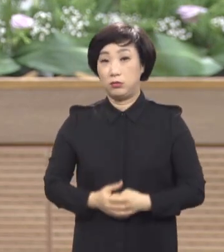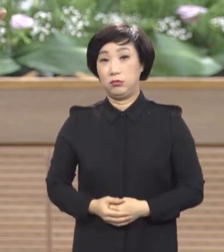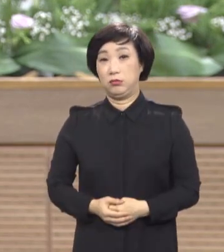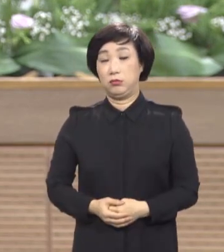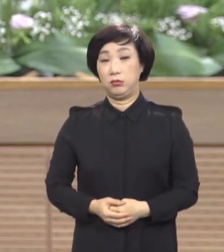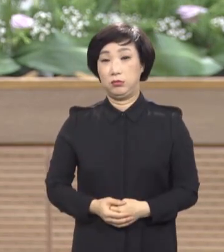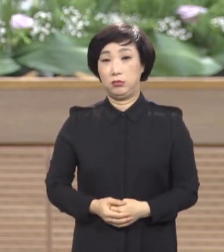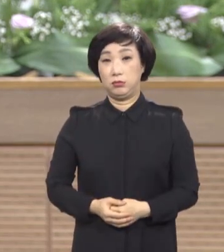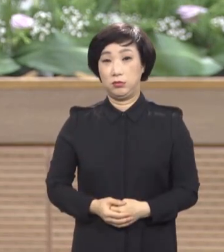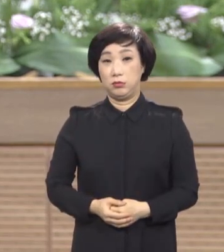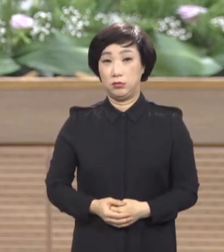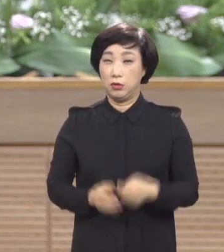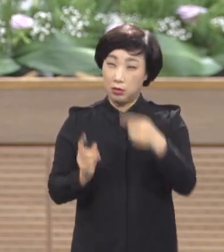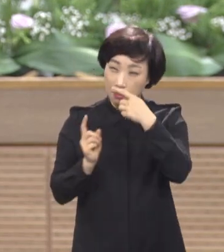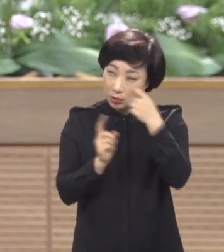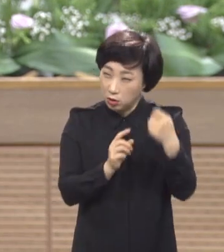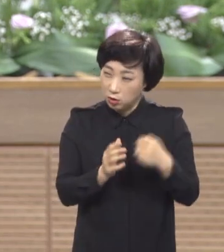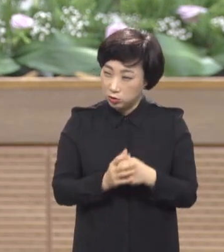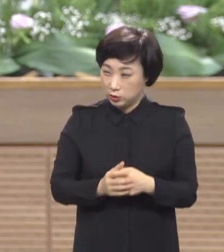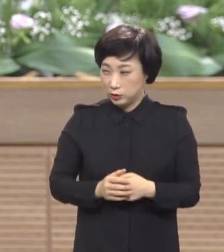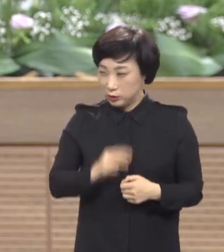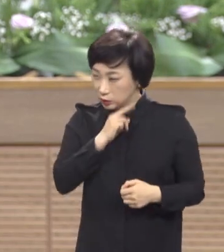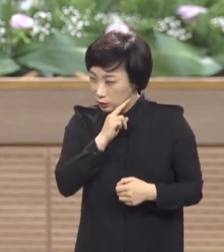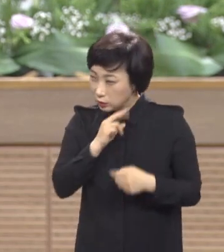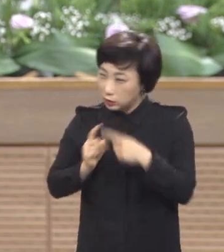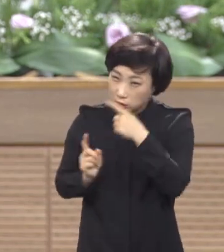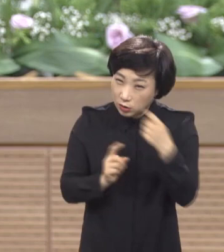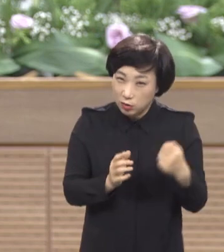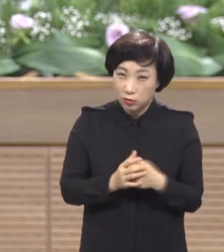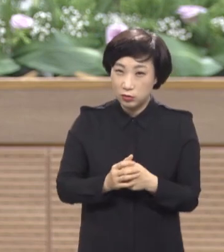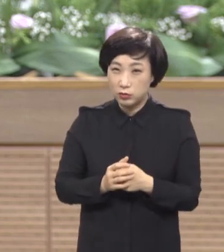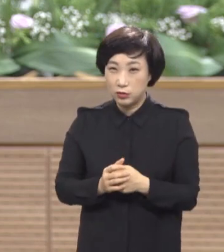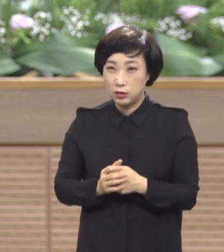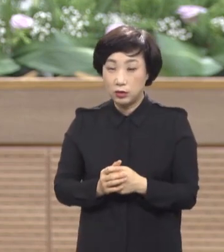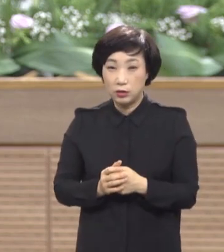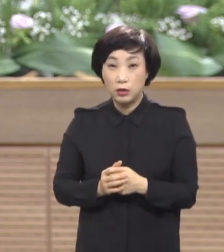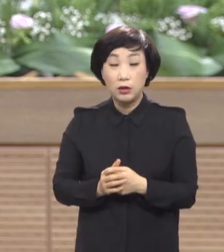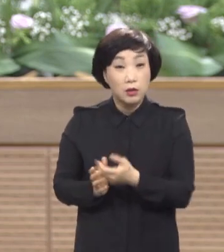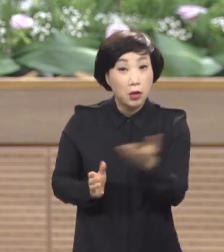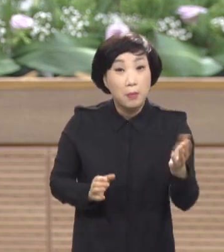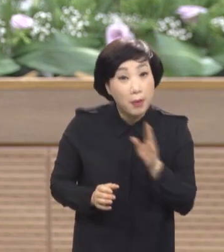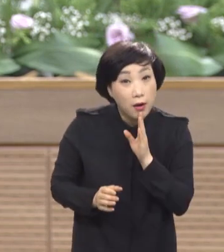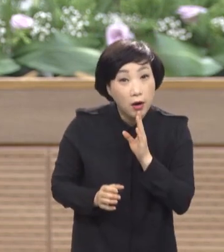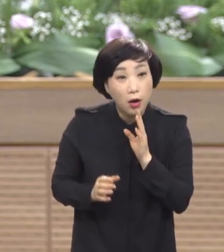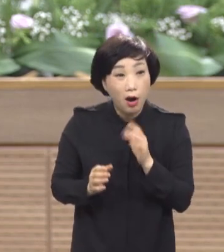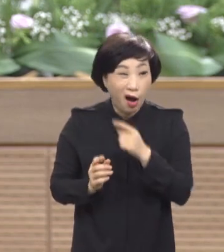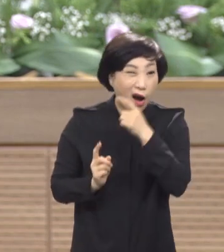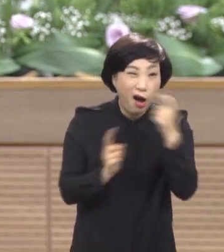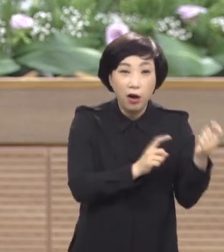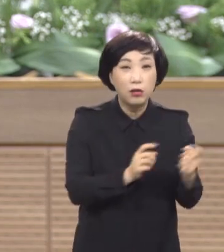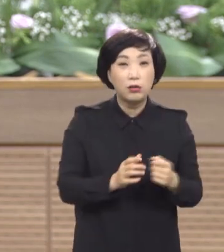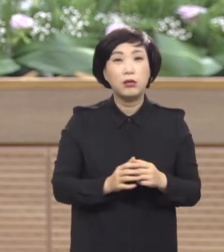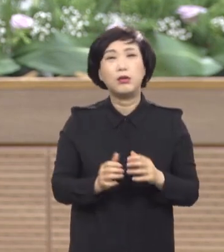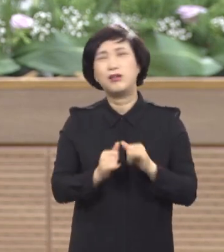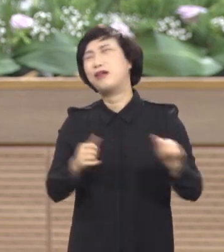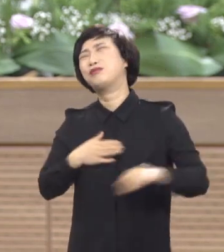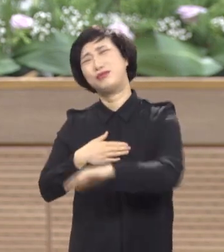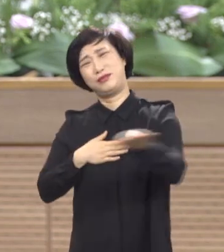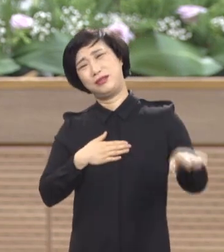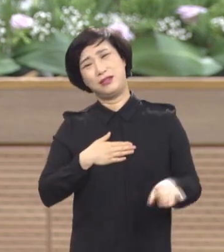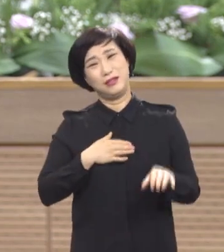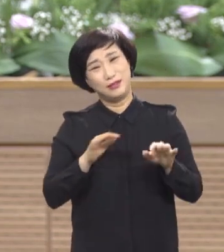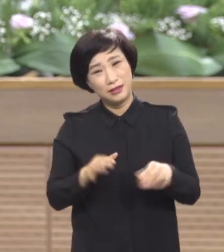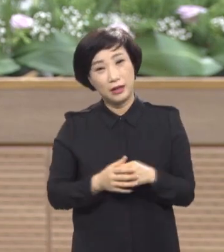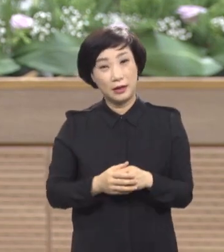미혹, 의혹, 유혹 세 번 그렇게 사람은 여기 안 넘어갈 사람 아무도 없어요 그런데